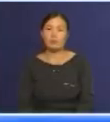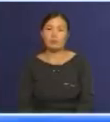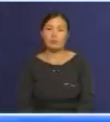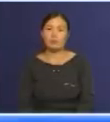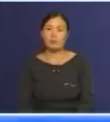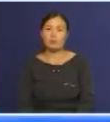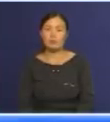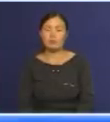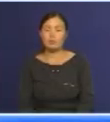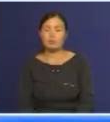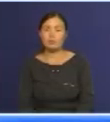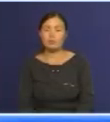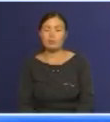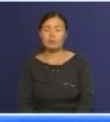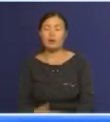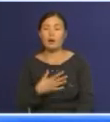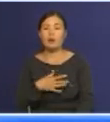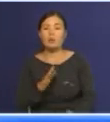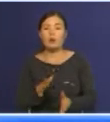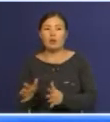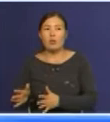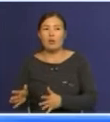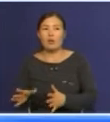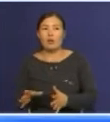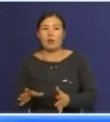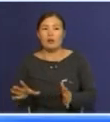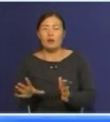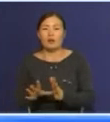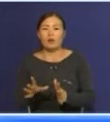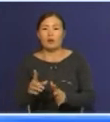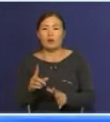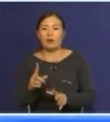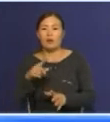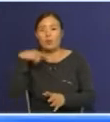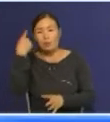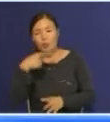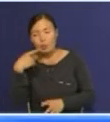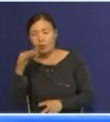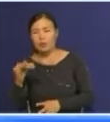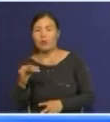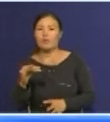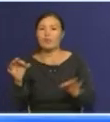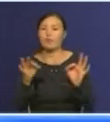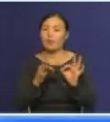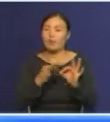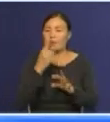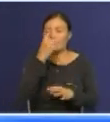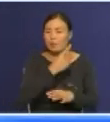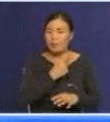Мы распределяем по городу юрлицам и физлицам. Данные